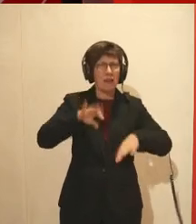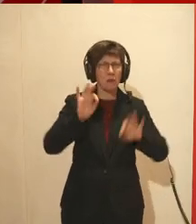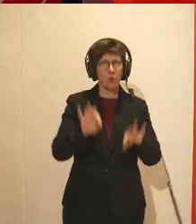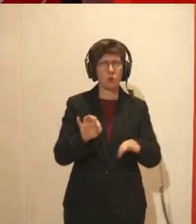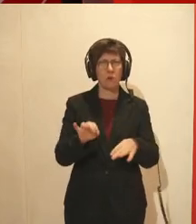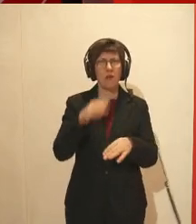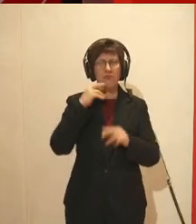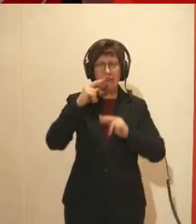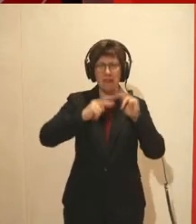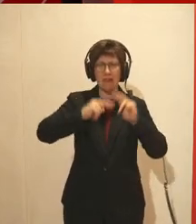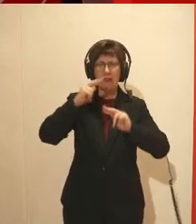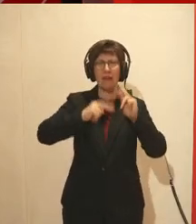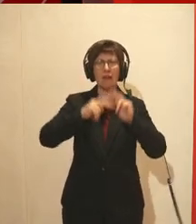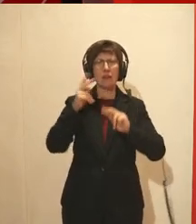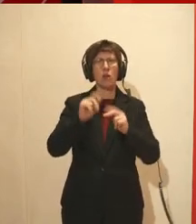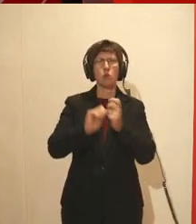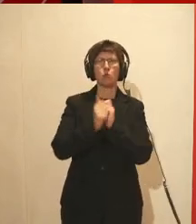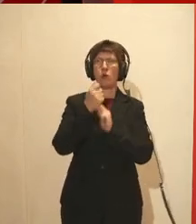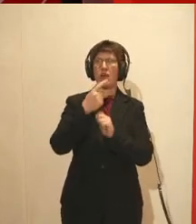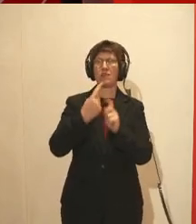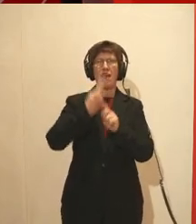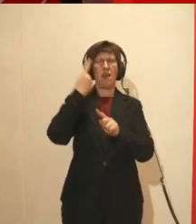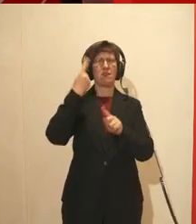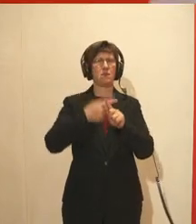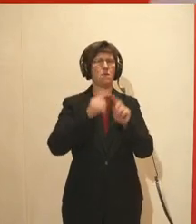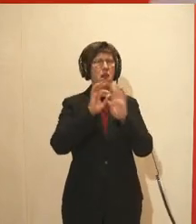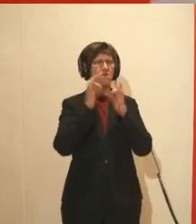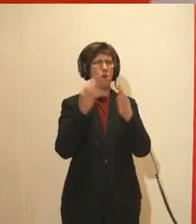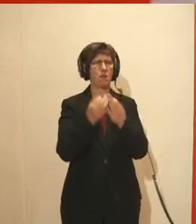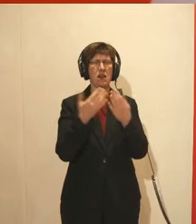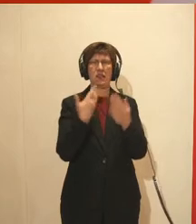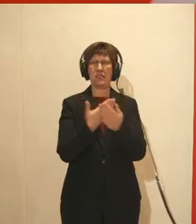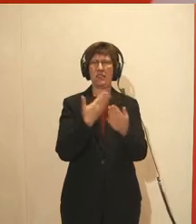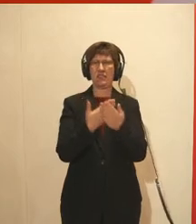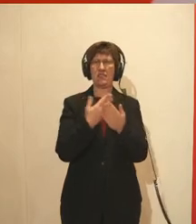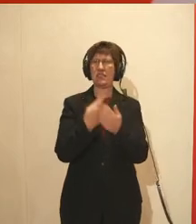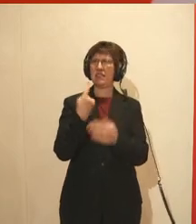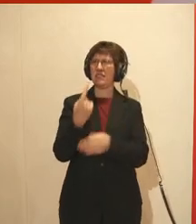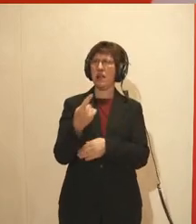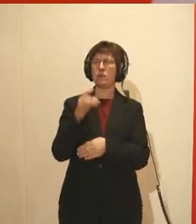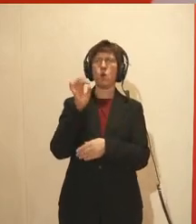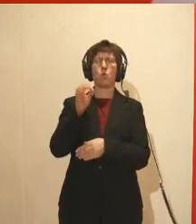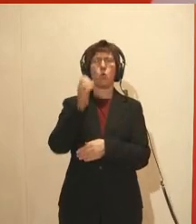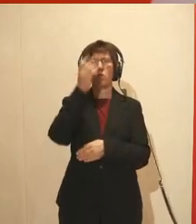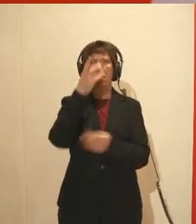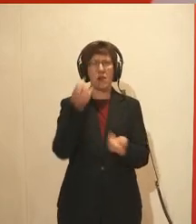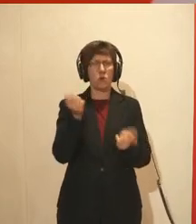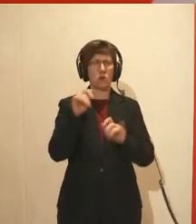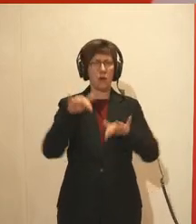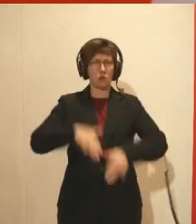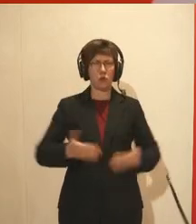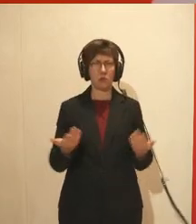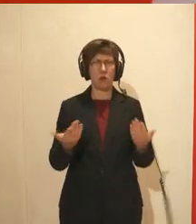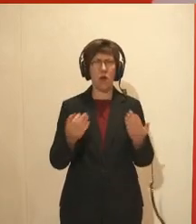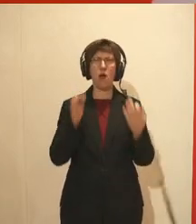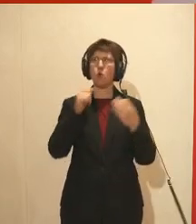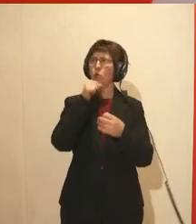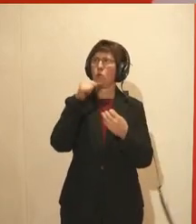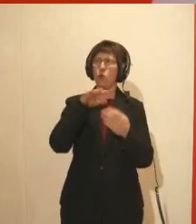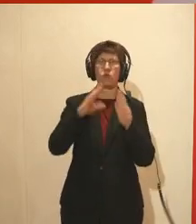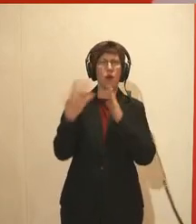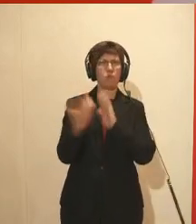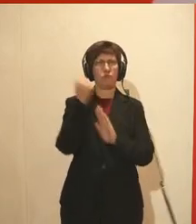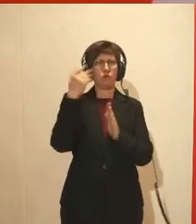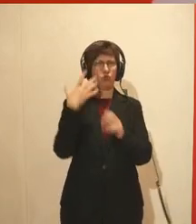viele kennen gelernt die oft das allererste mal in ihrer familie diejenigen waren die einen guten bildungsabschluss hatten und einen guten beruf ergriffen